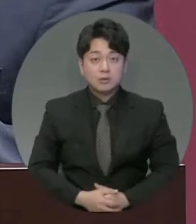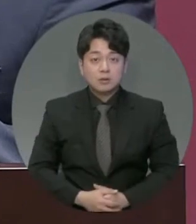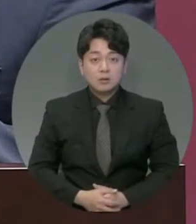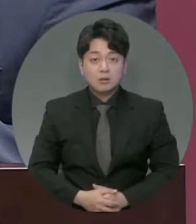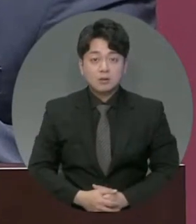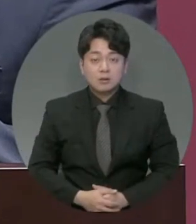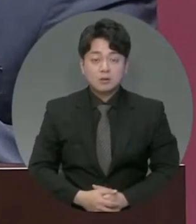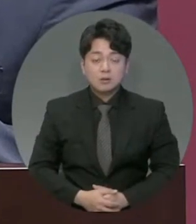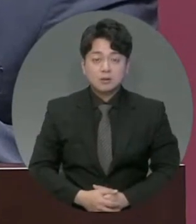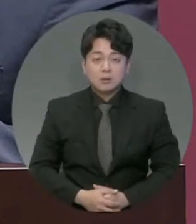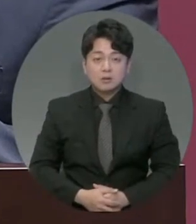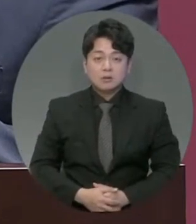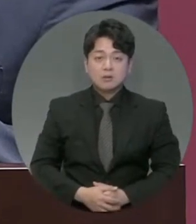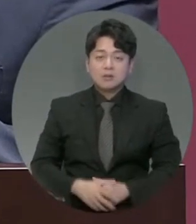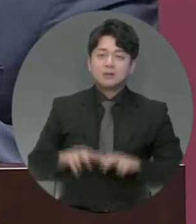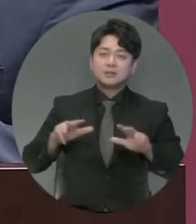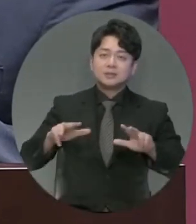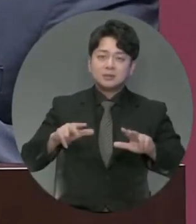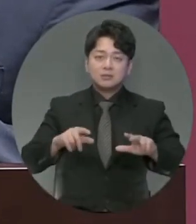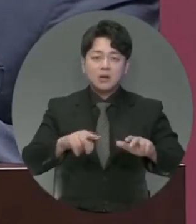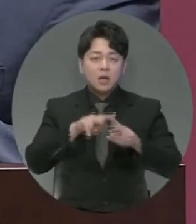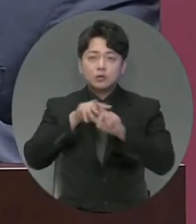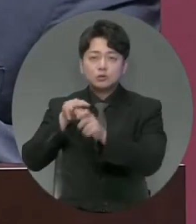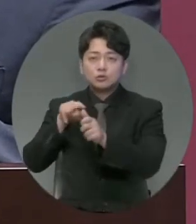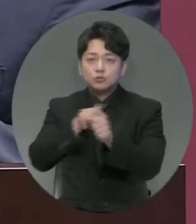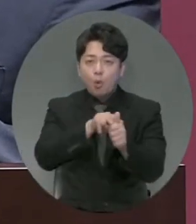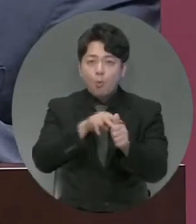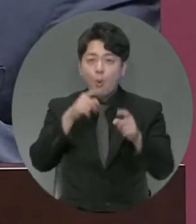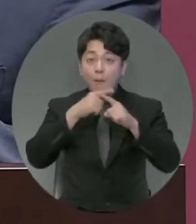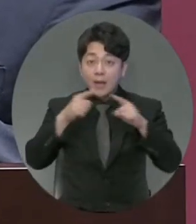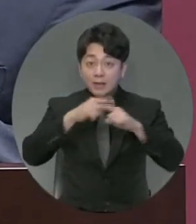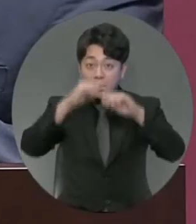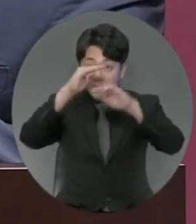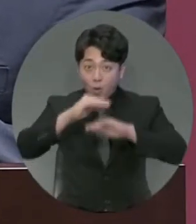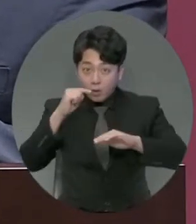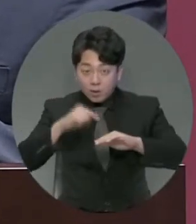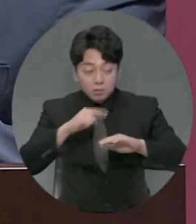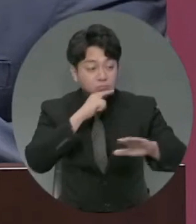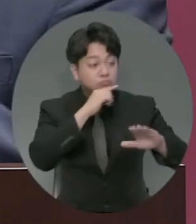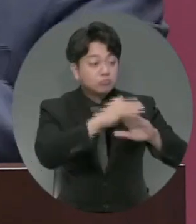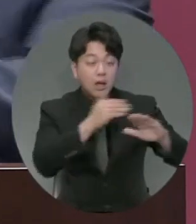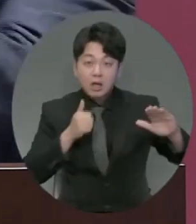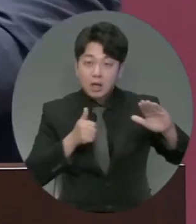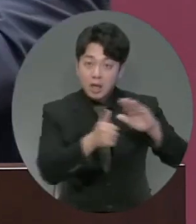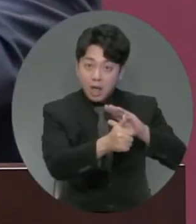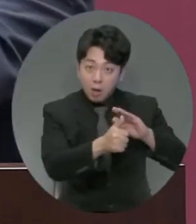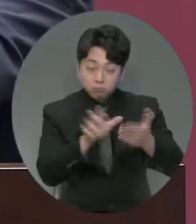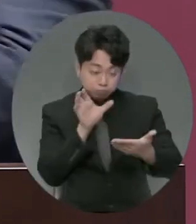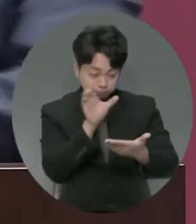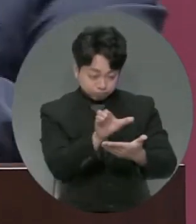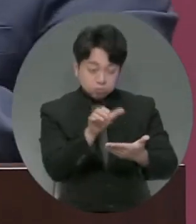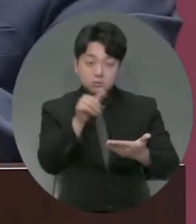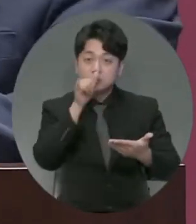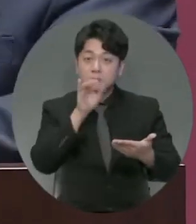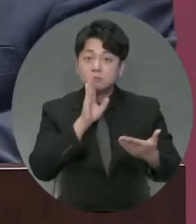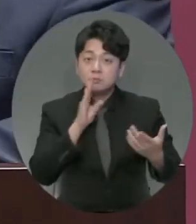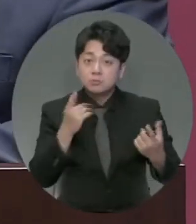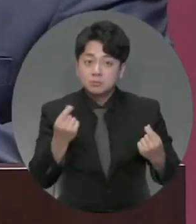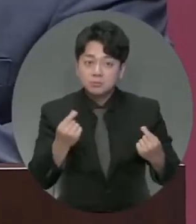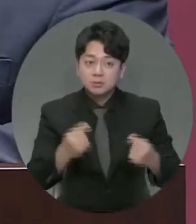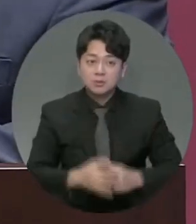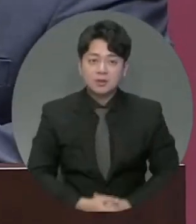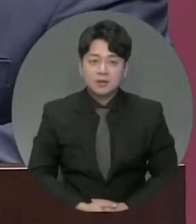월북 추정으로 돼 있잖아요. 월북 추정했던 보고서도 있고 월북 가능성 낮다라는 보고서도 있고 여러 가지 형태가